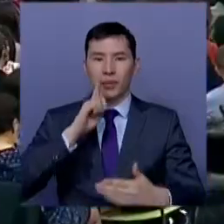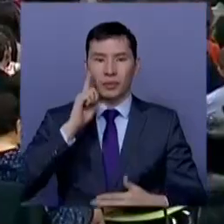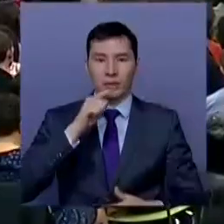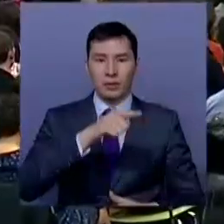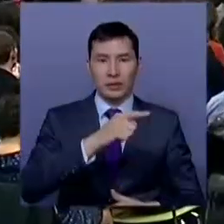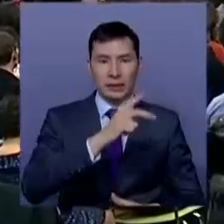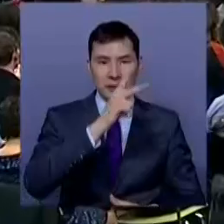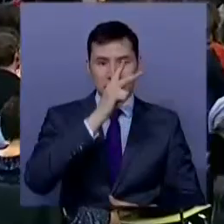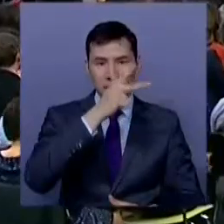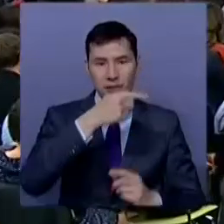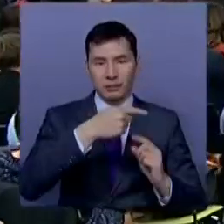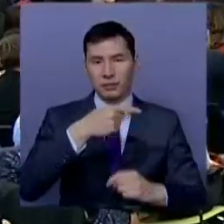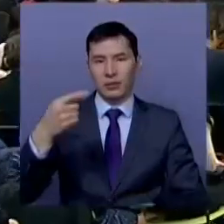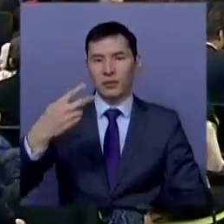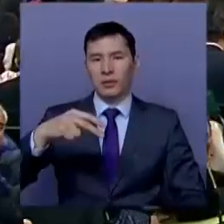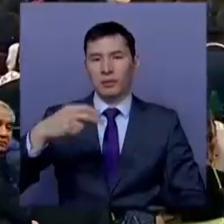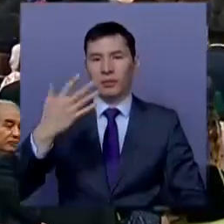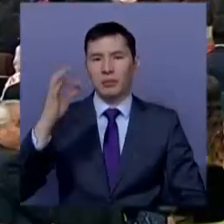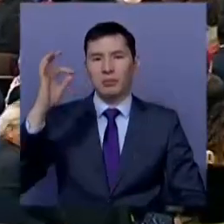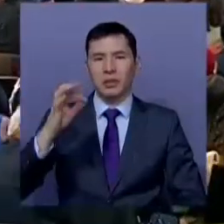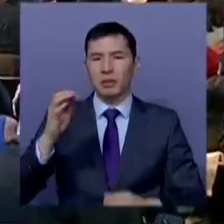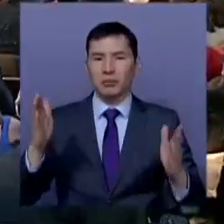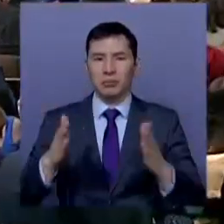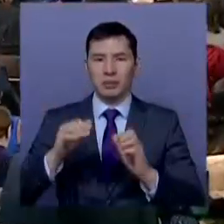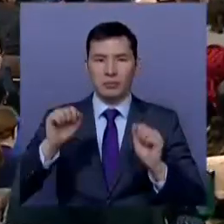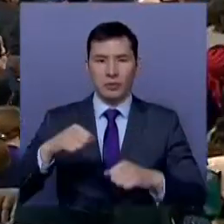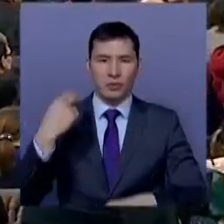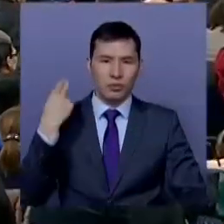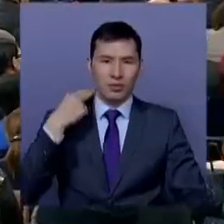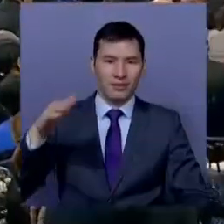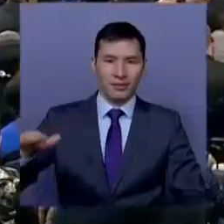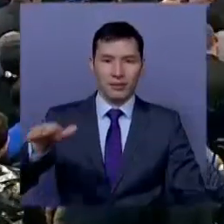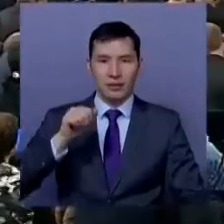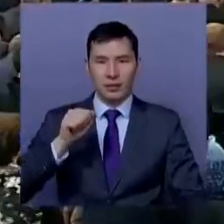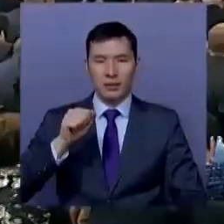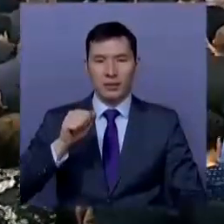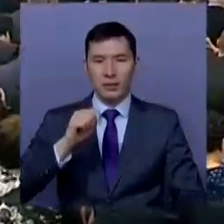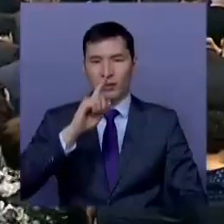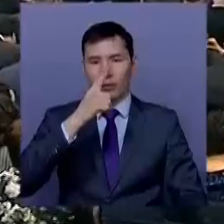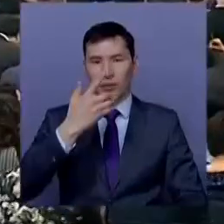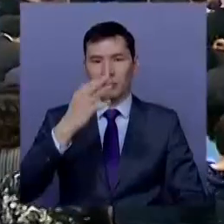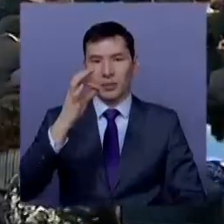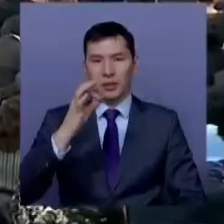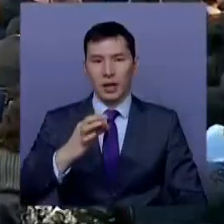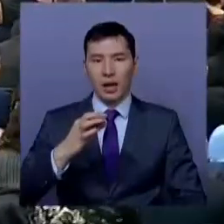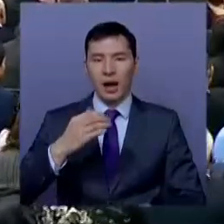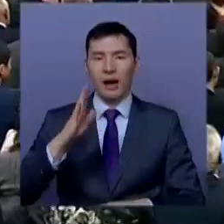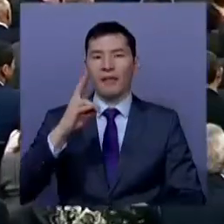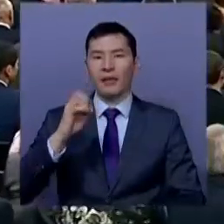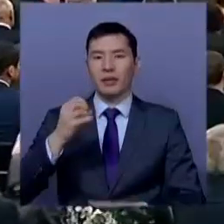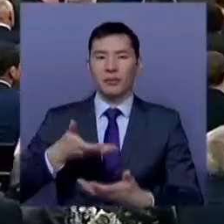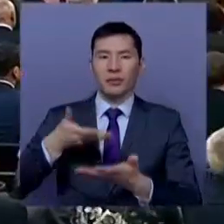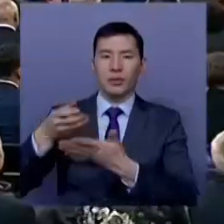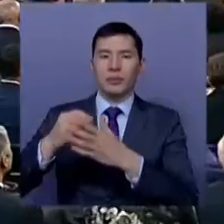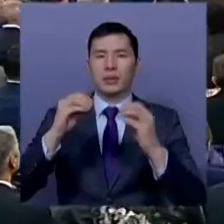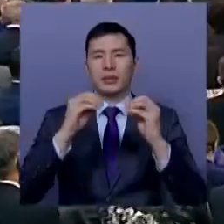25 жылға дейінгі мерзімге төмен пайыздық мөлшерлемемен қарыз ала алады. Жылдық 5% жеңілдікпен алғашқы жарна 10% құрайды.